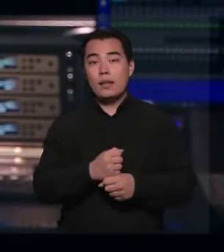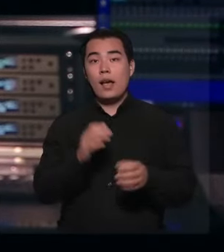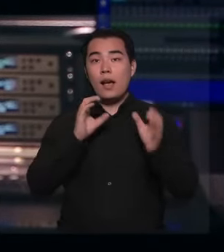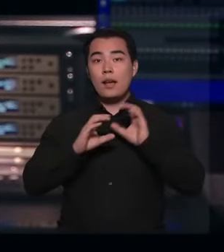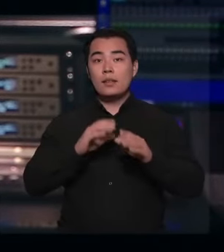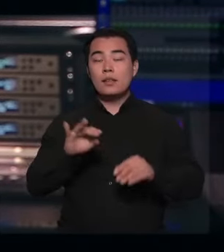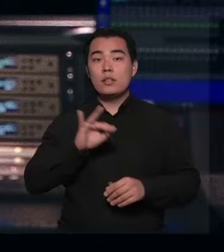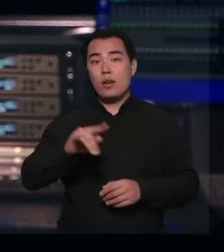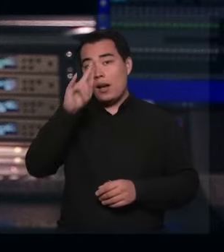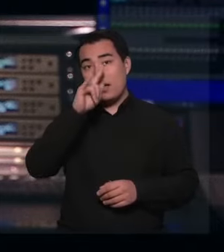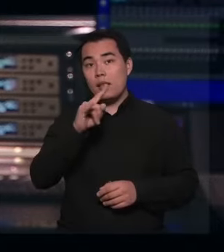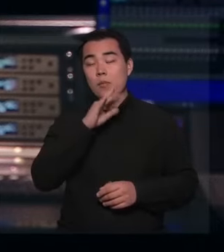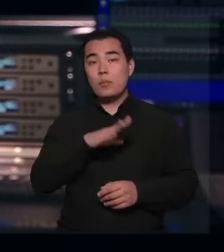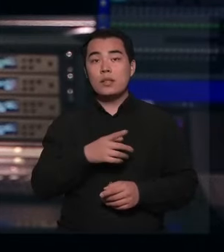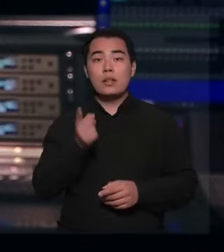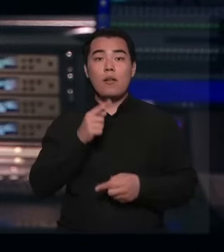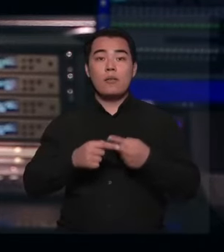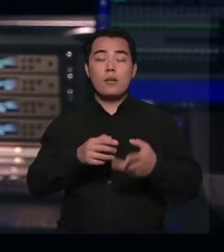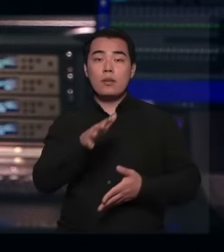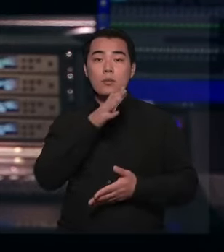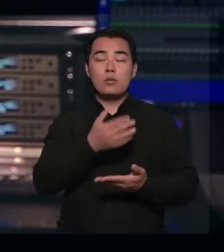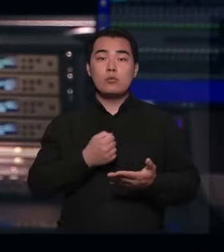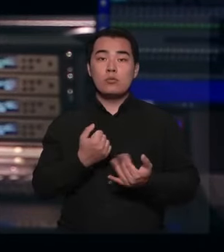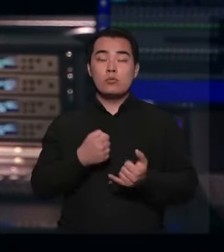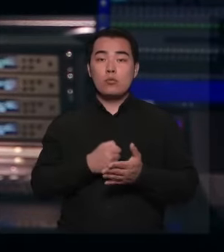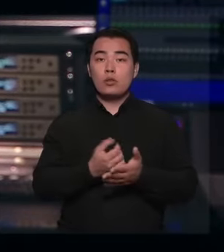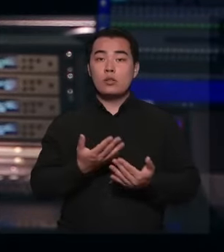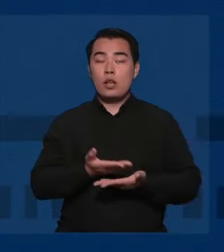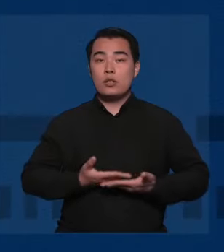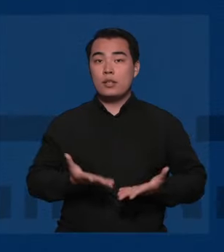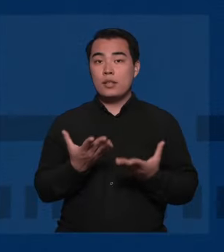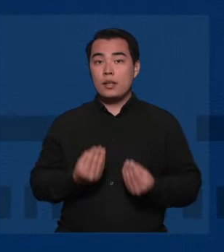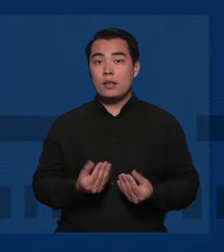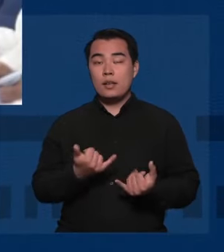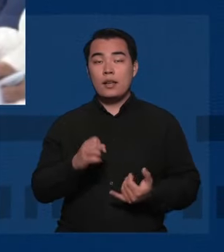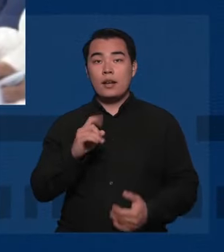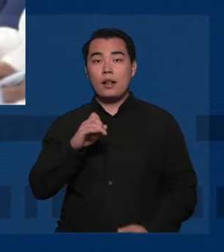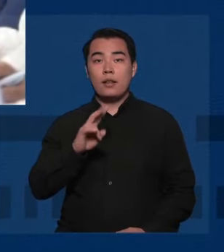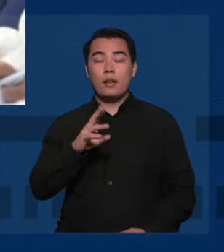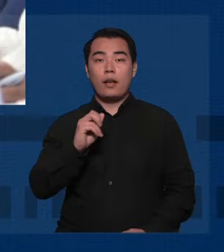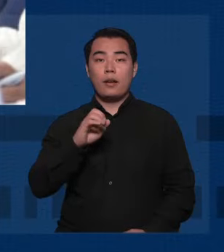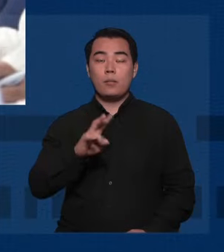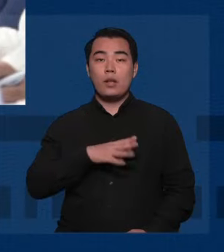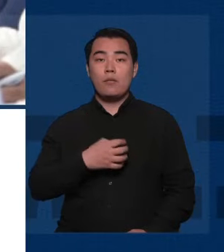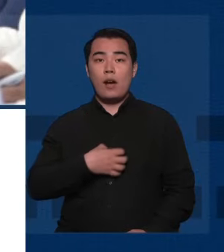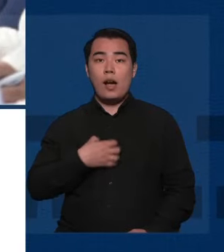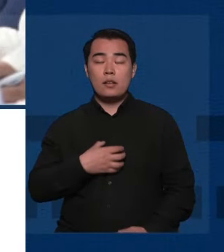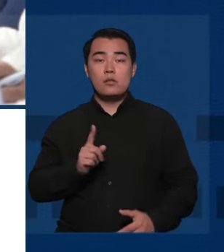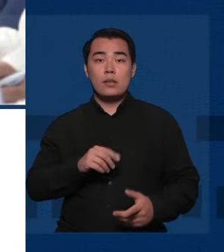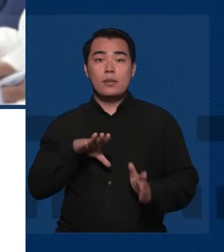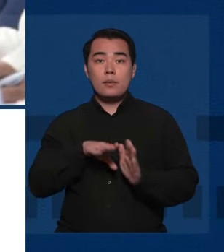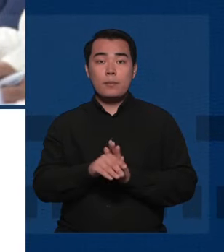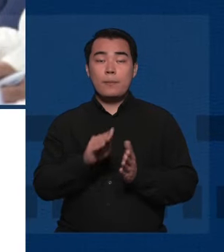издания «История Казахстана. С древних времен до наших дней». Ерлан Карин отметил важность дополнения содержательной